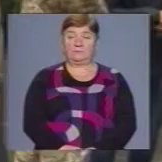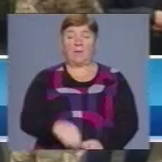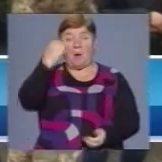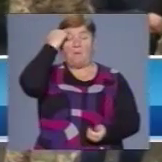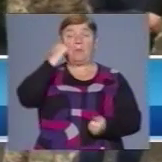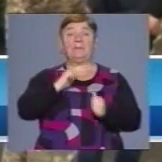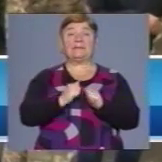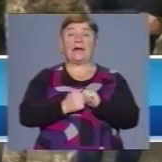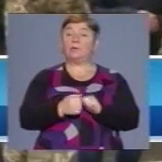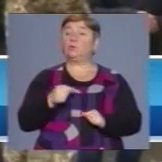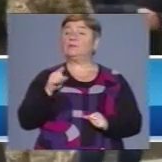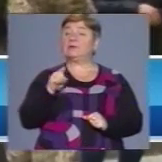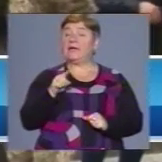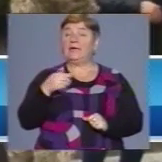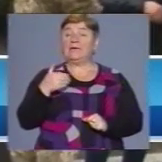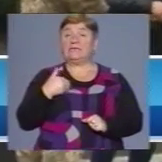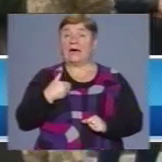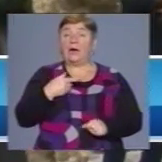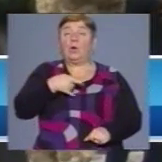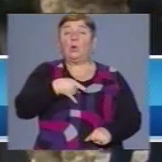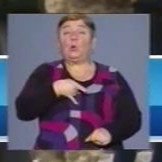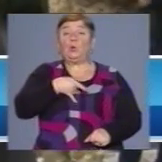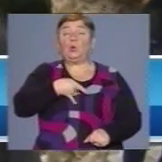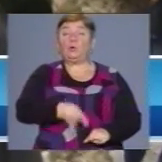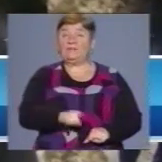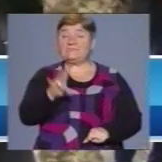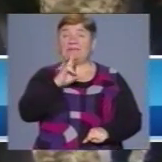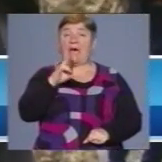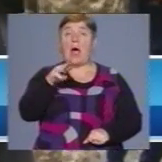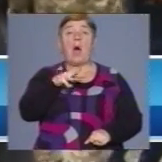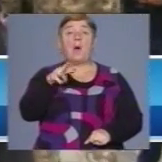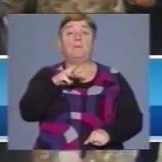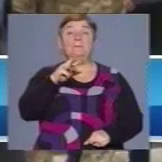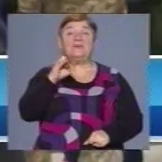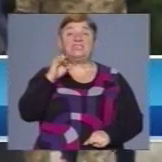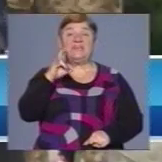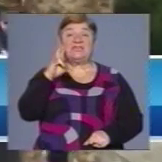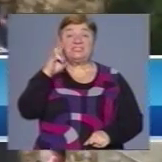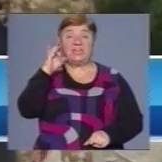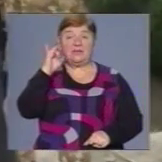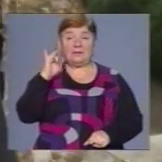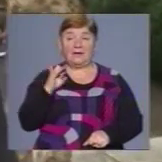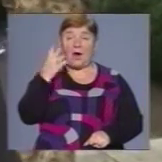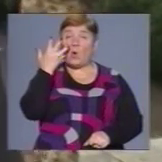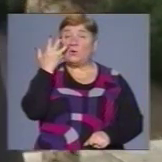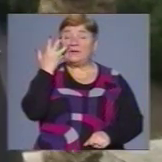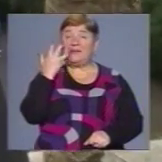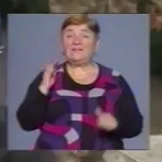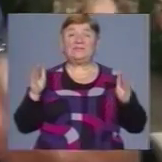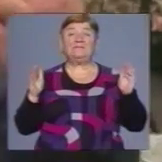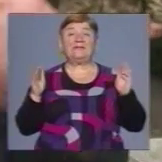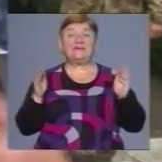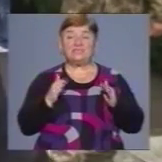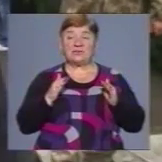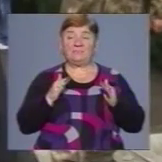Пам'ятаю те, я родився на Міжгірщині, тому пам'ятаю той день, коли невеличка група військ